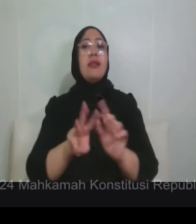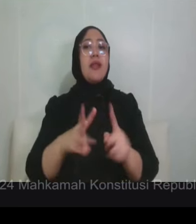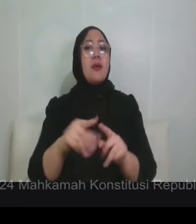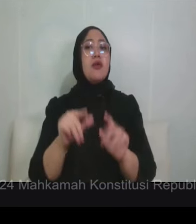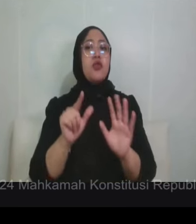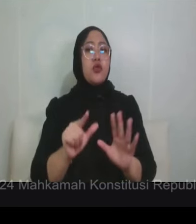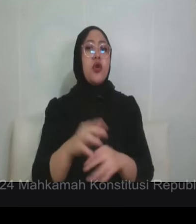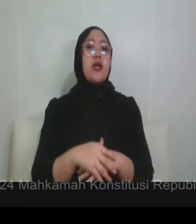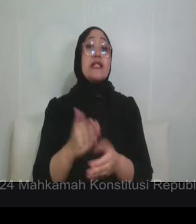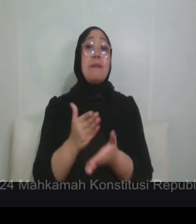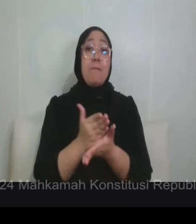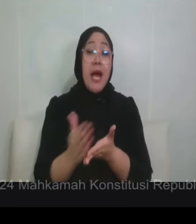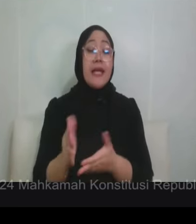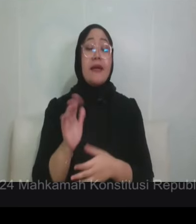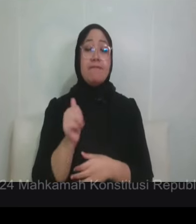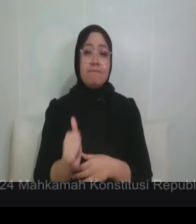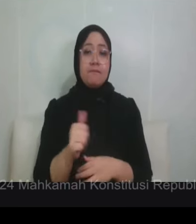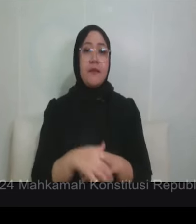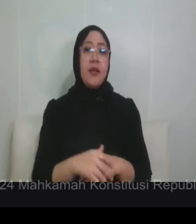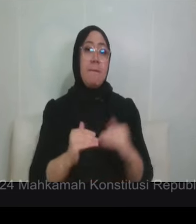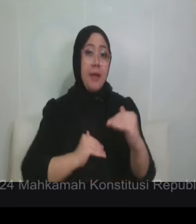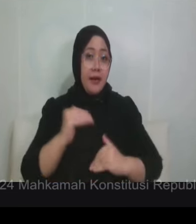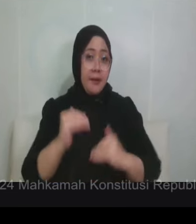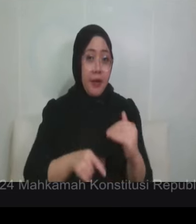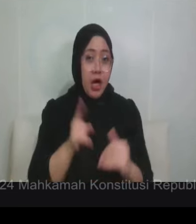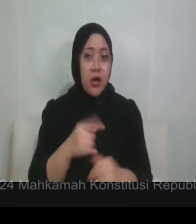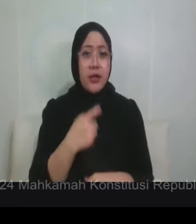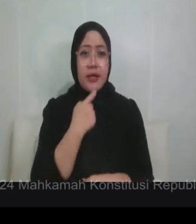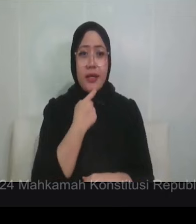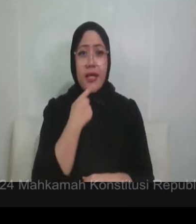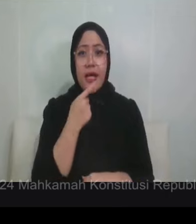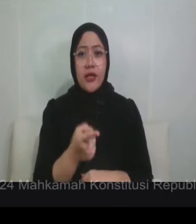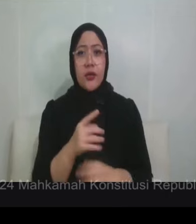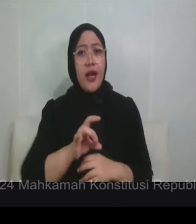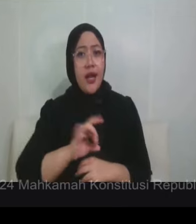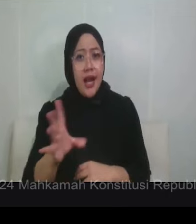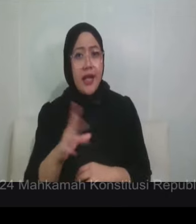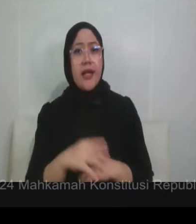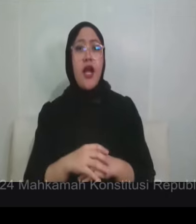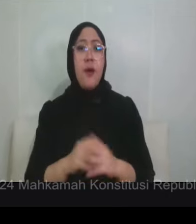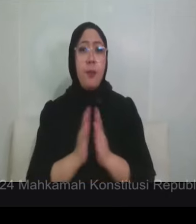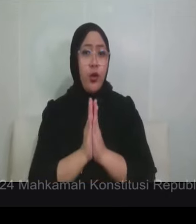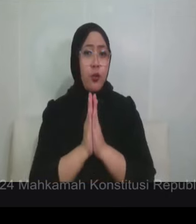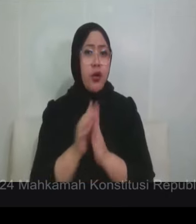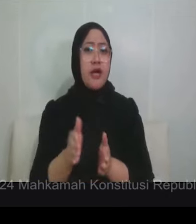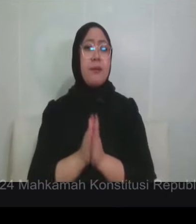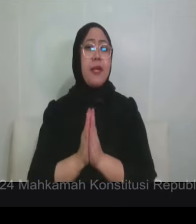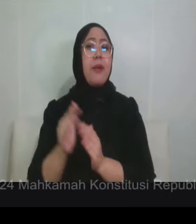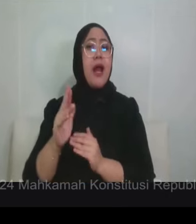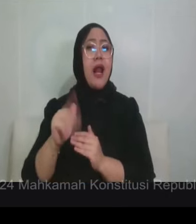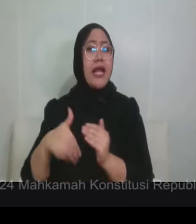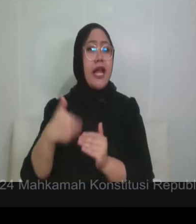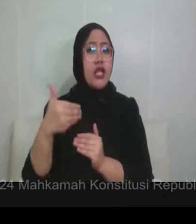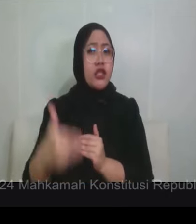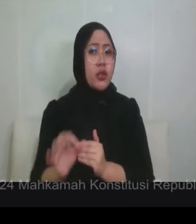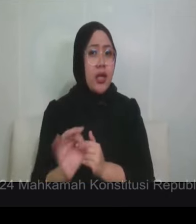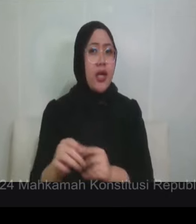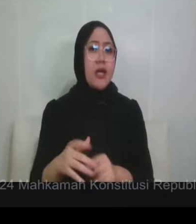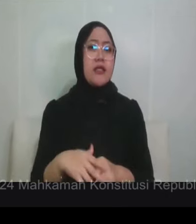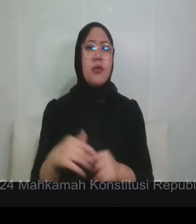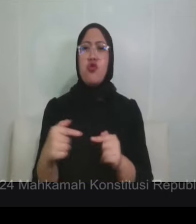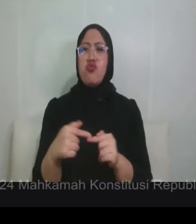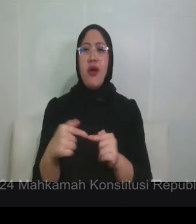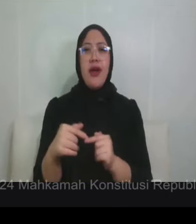sebagian menimbang bahwa terhadap hal-hal lain dan selebihnya dalam permohonan aku tidak dipertimbangkan lebihilanjutkan dinilai tidak ada